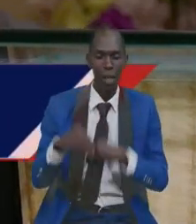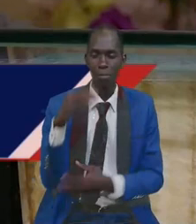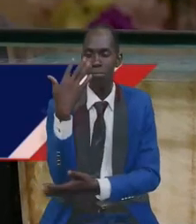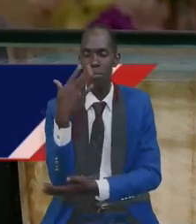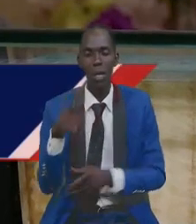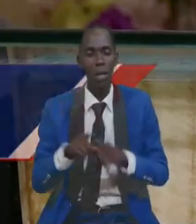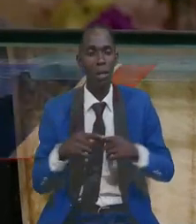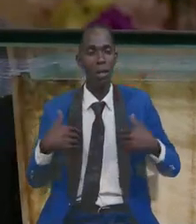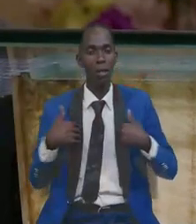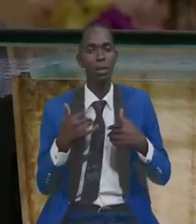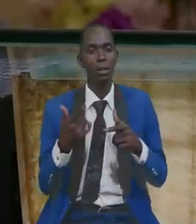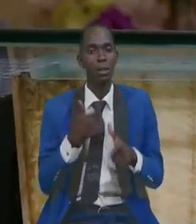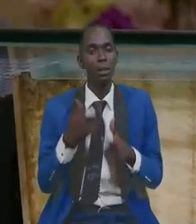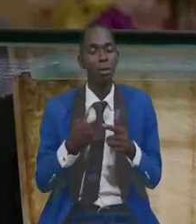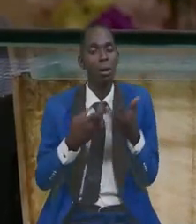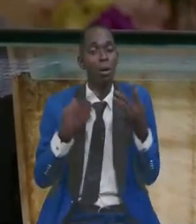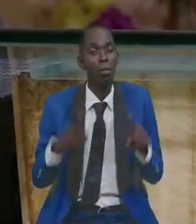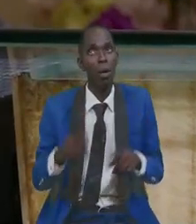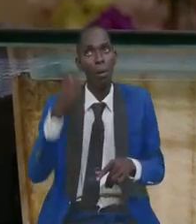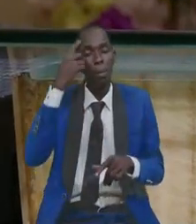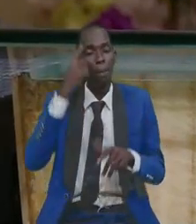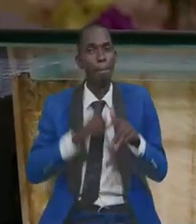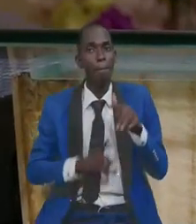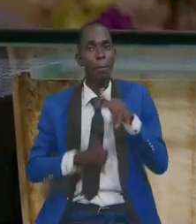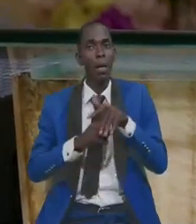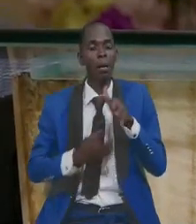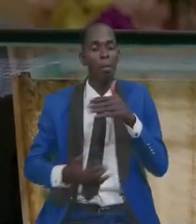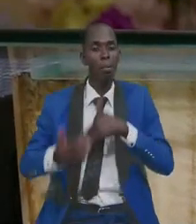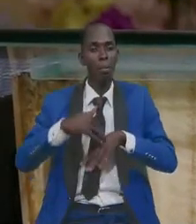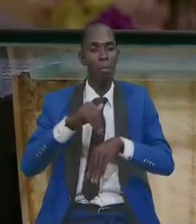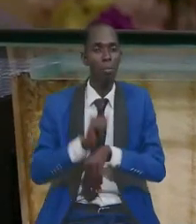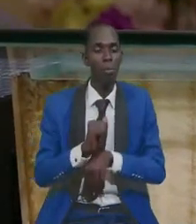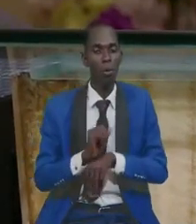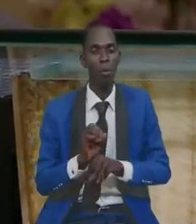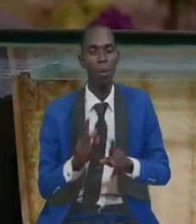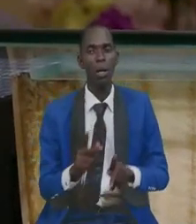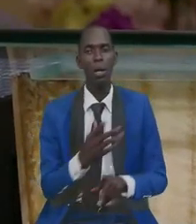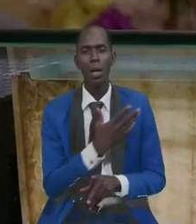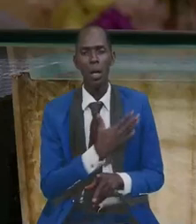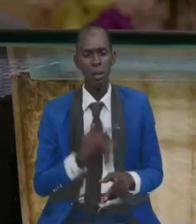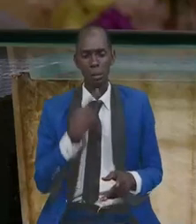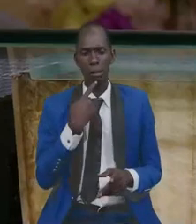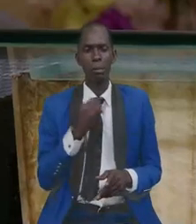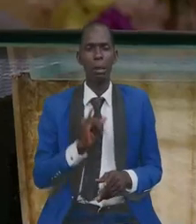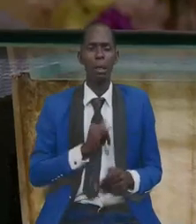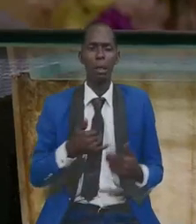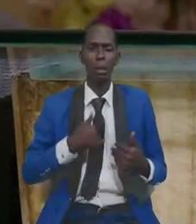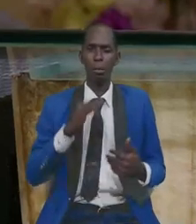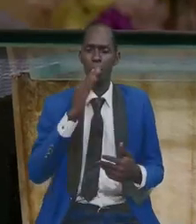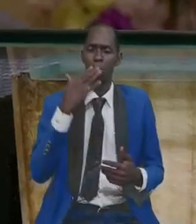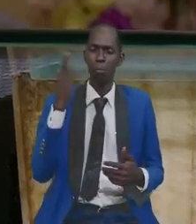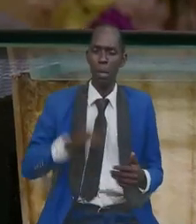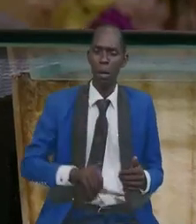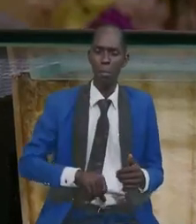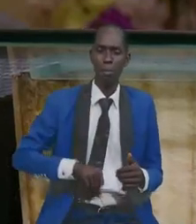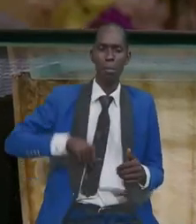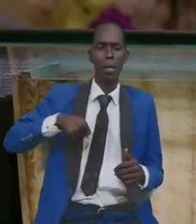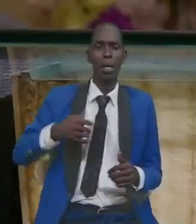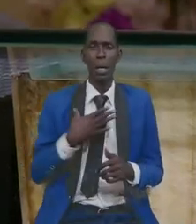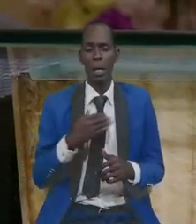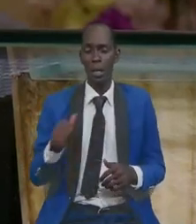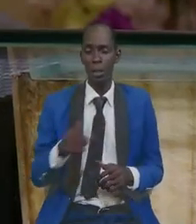et après être rentré à lui-même, son sens lui est revenu. Il a dit, ah, j'étais orgueilleux. Et tous ceux qui sont orgueilleux,